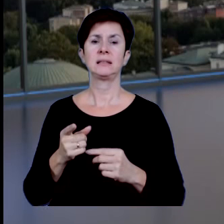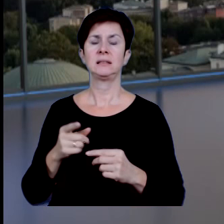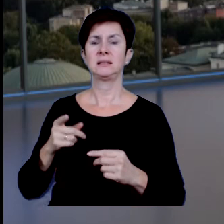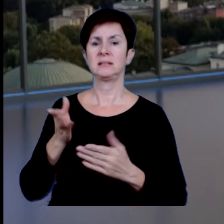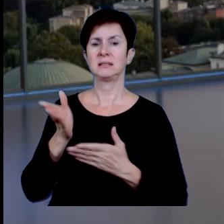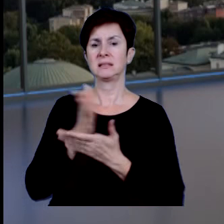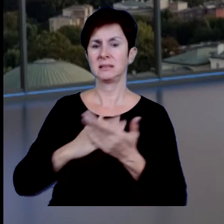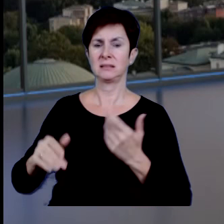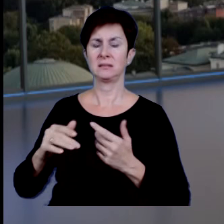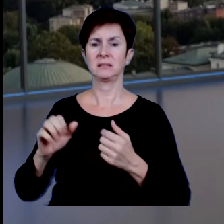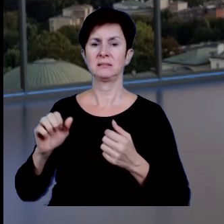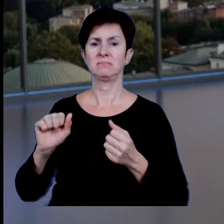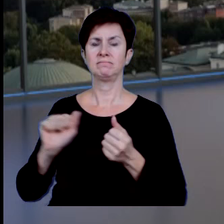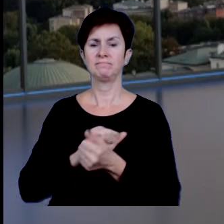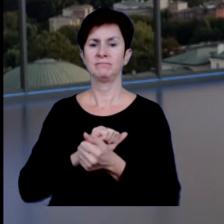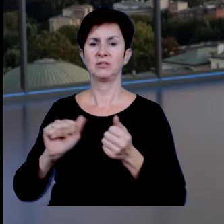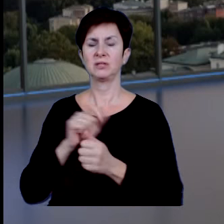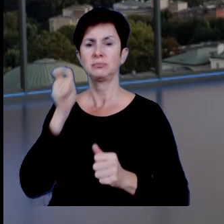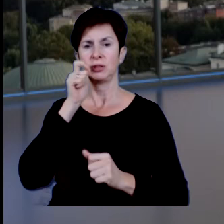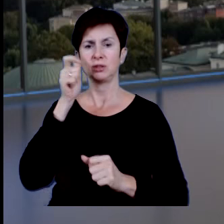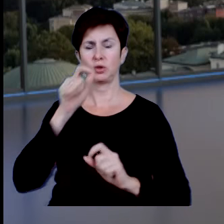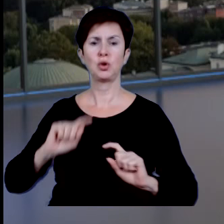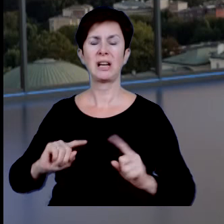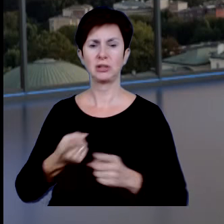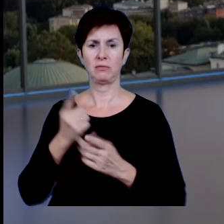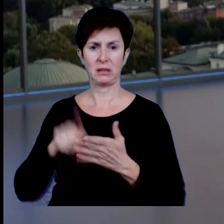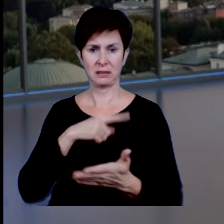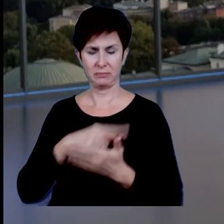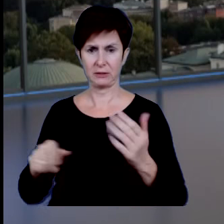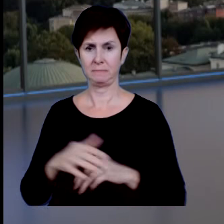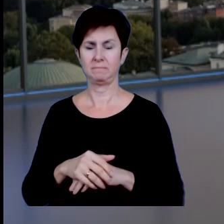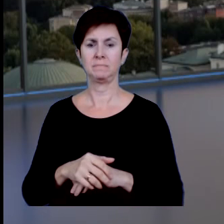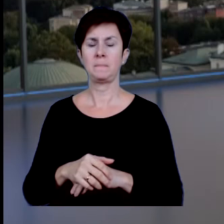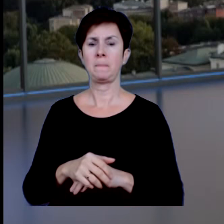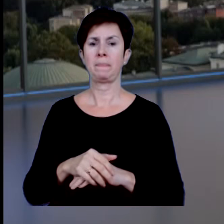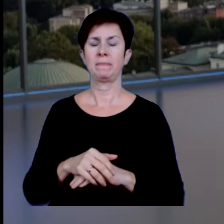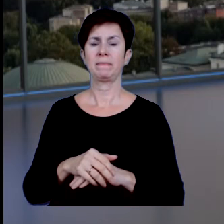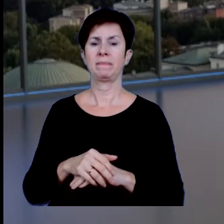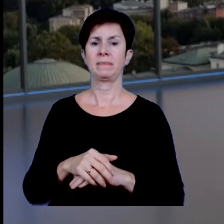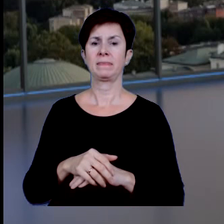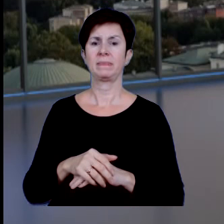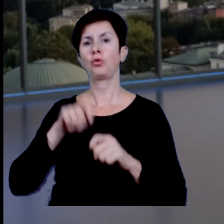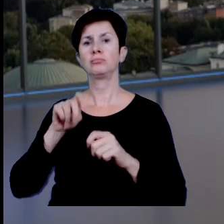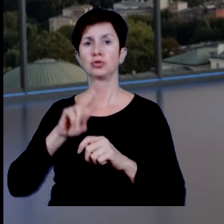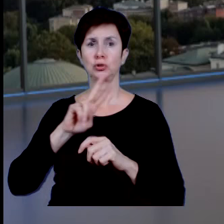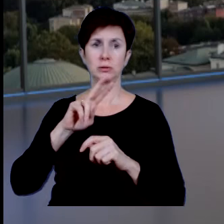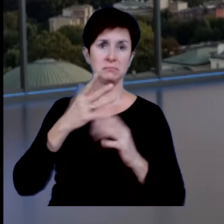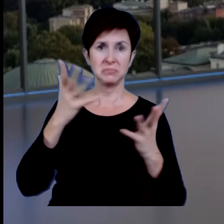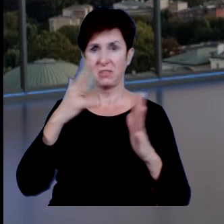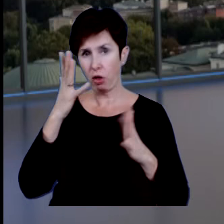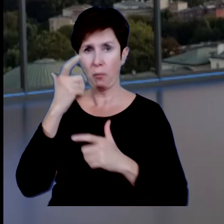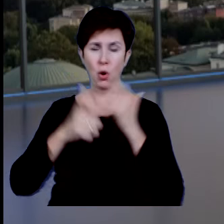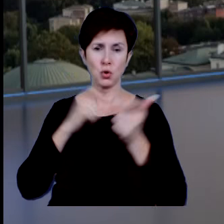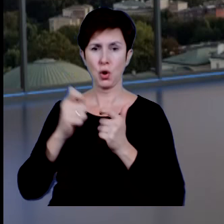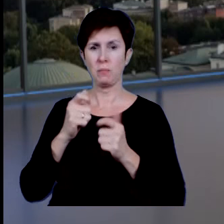Zwalczania Przestępczości Zorganizowanej, że wejście na kontrolę do kogoś podejrzanego o jakieś